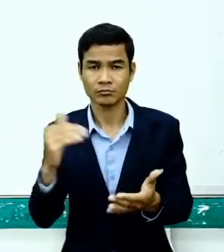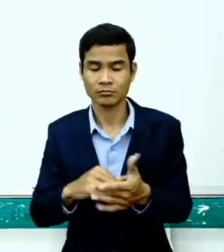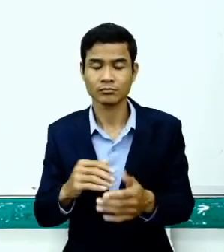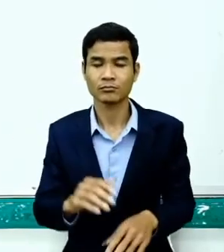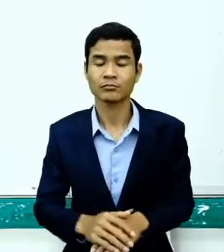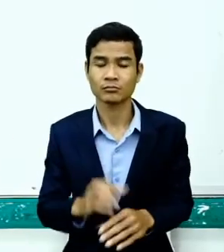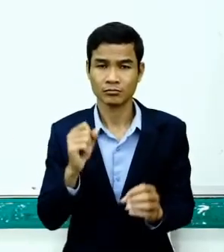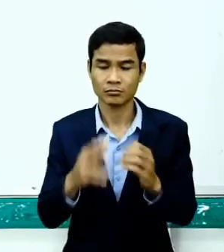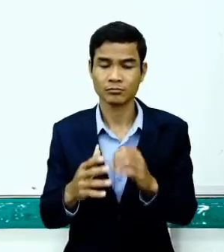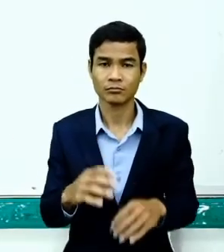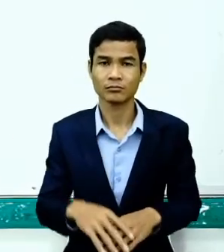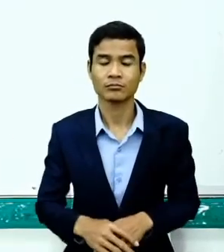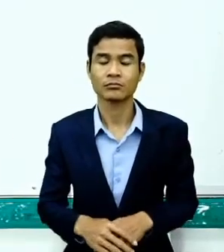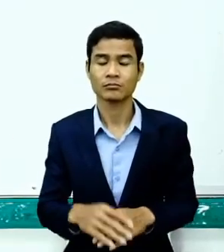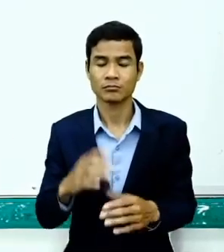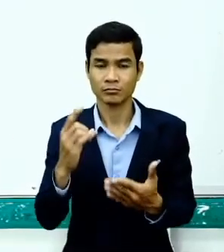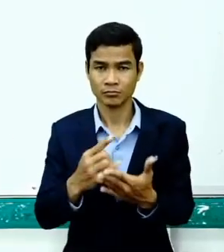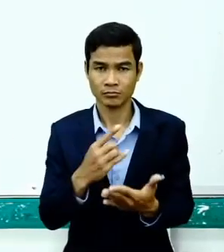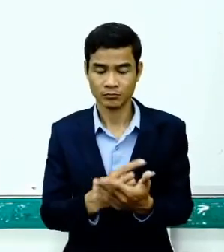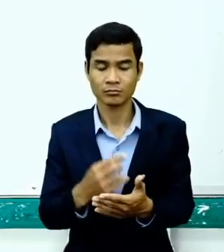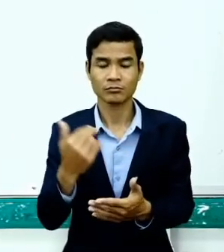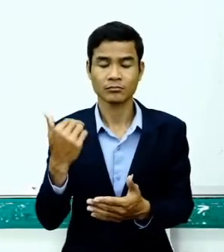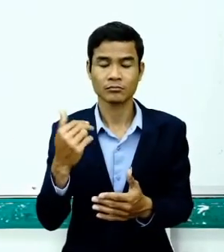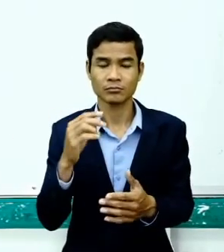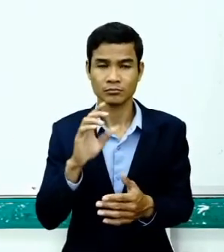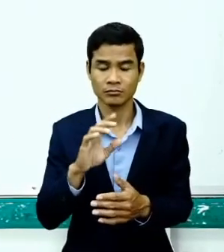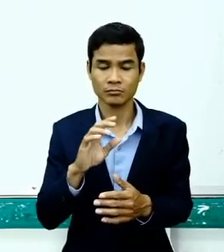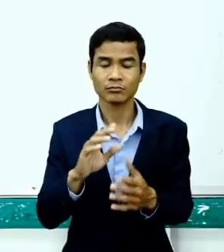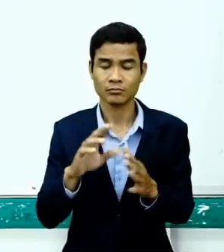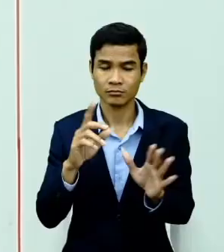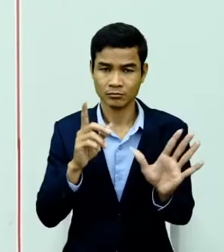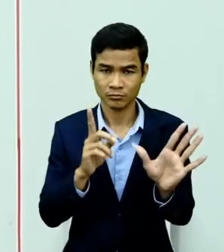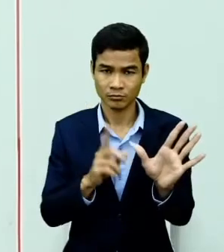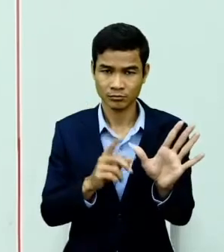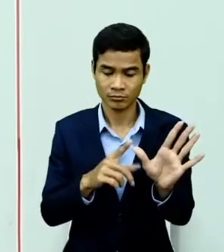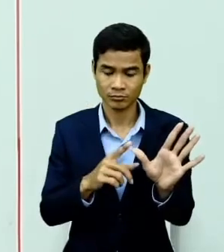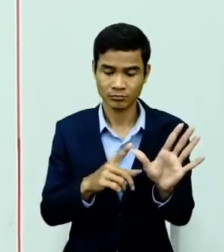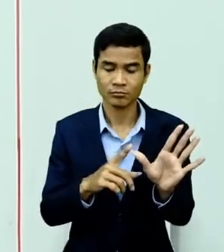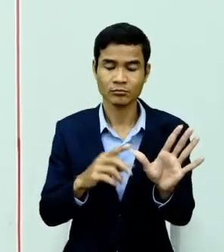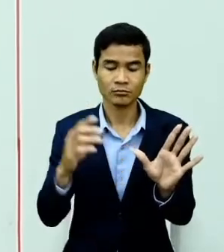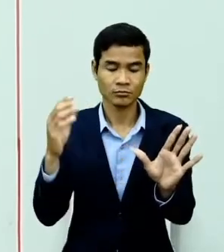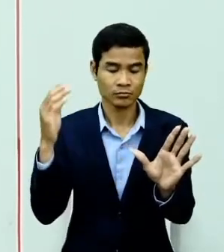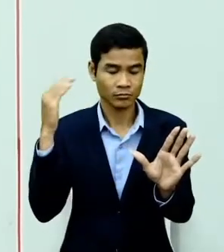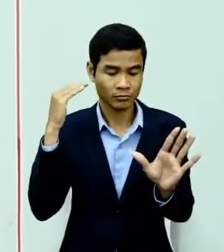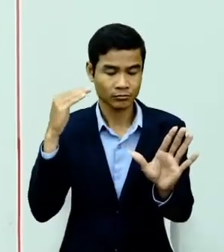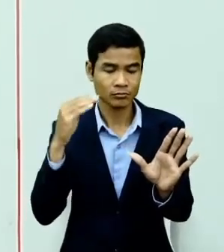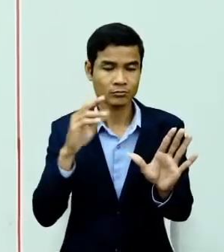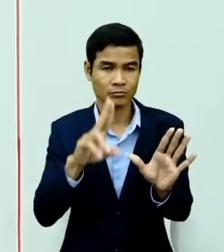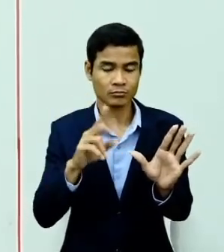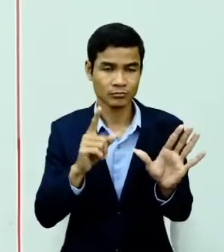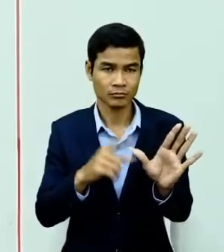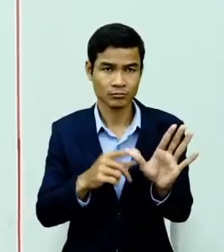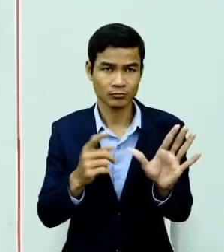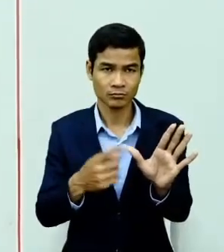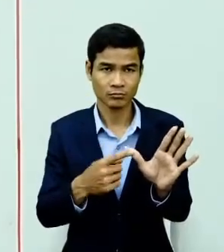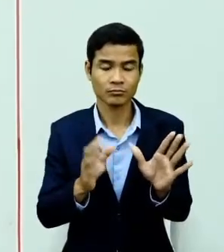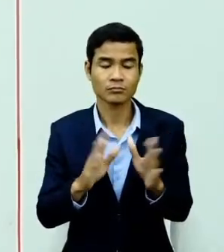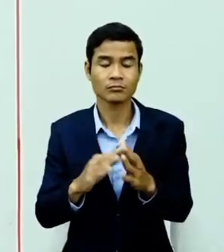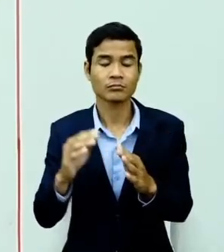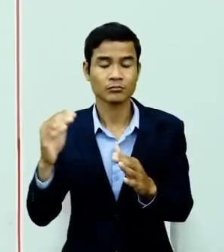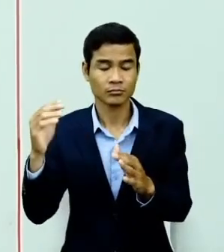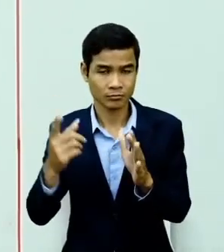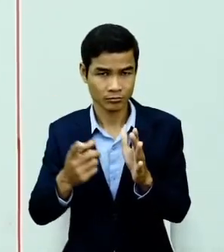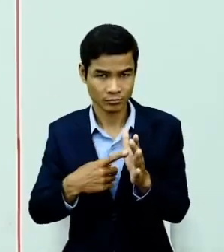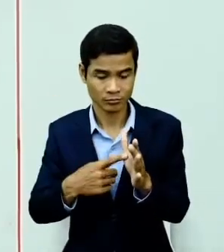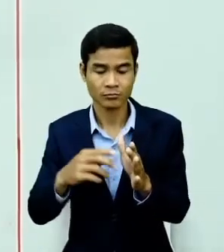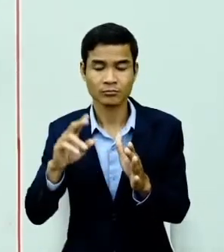ចាចាប់ផ្ដើមមេរៀនស្រៈអាសអ៊ីស្រៈអេសអ៊ីចាអ